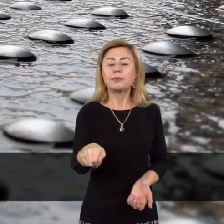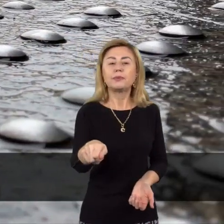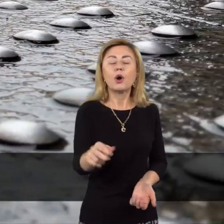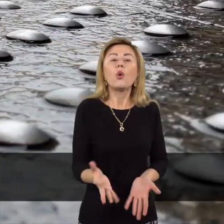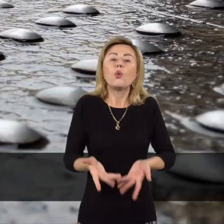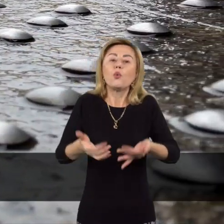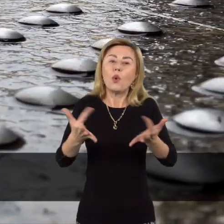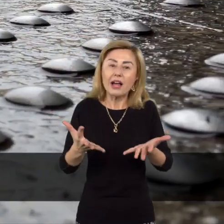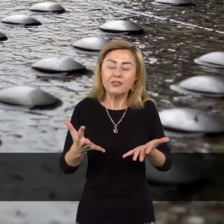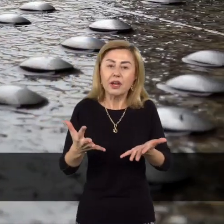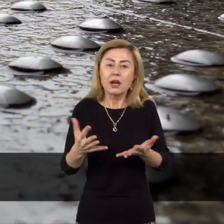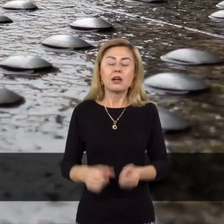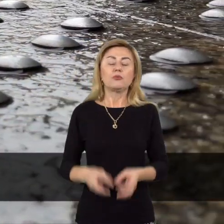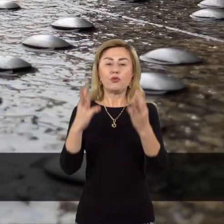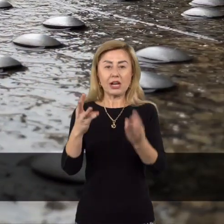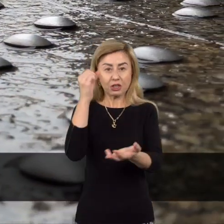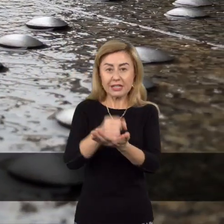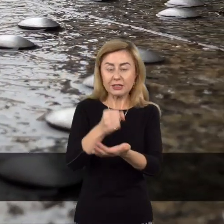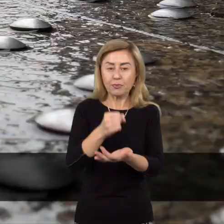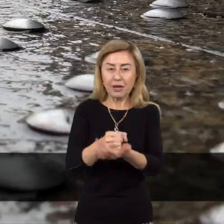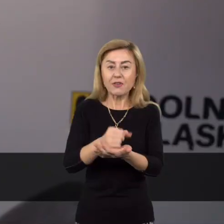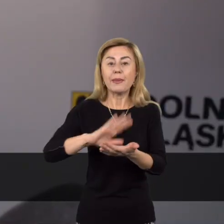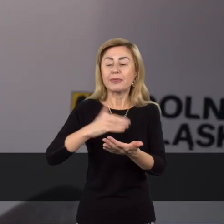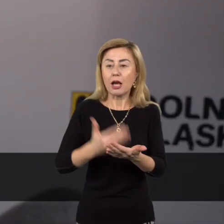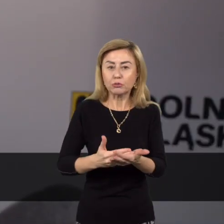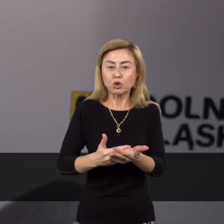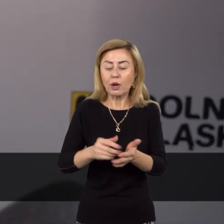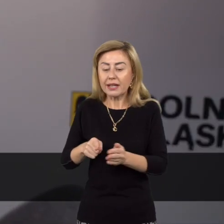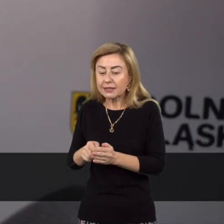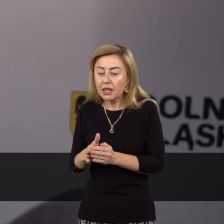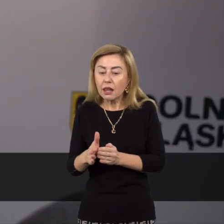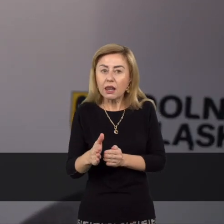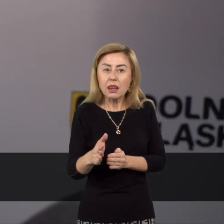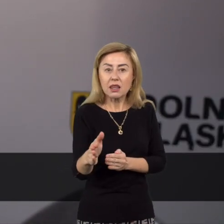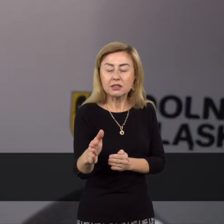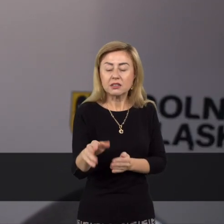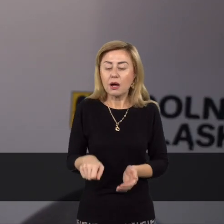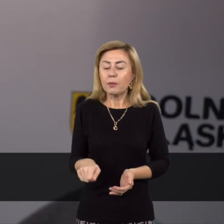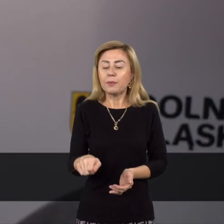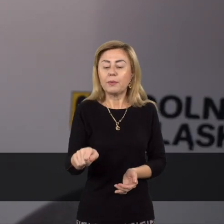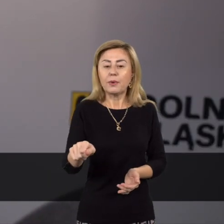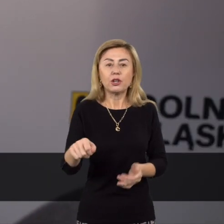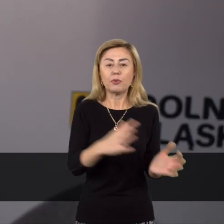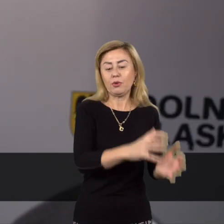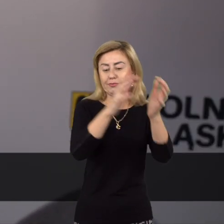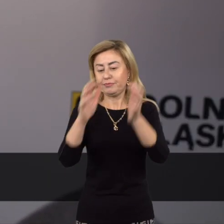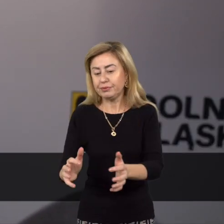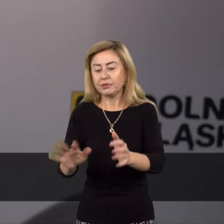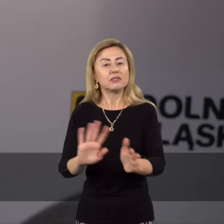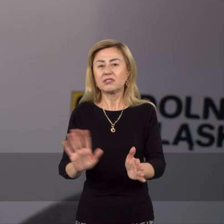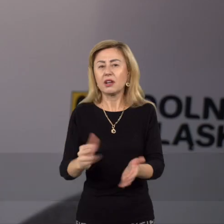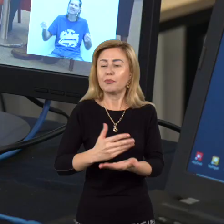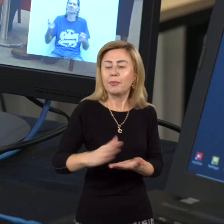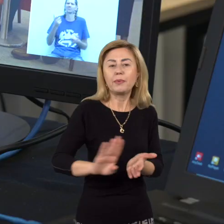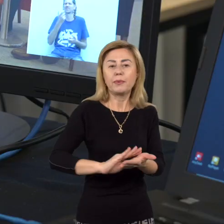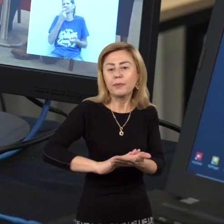Istotne jest to, żebyśmy zadbali o ciągłość tych linii komunikacyjnych, linii prowadzących. Zadbajmy o to, żeby nic na nich